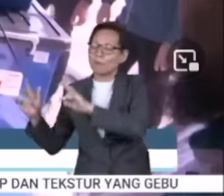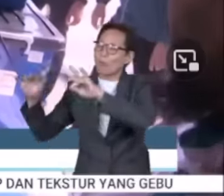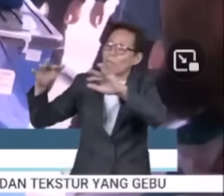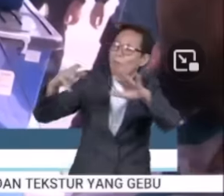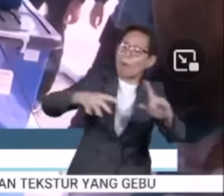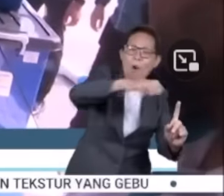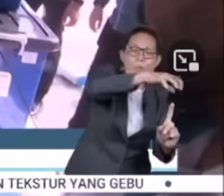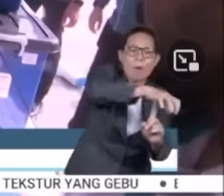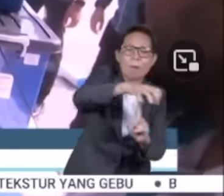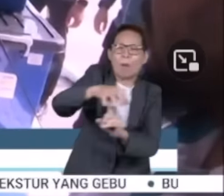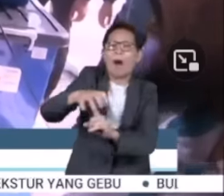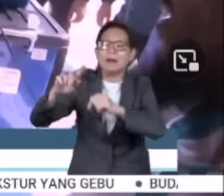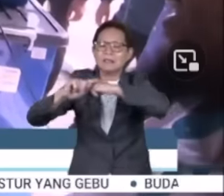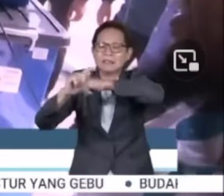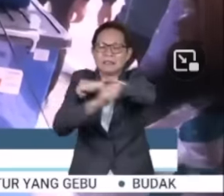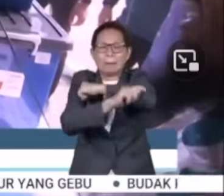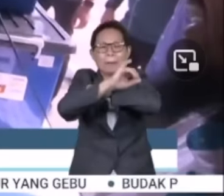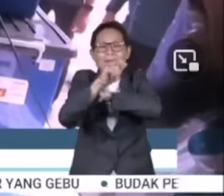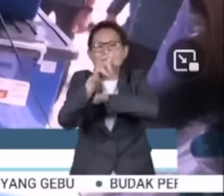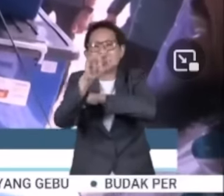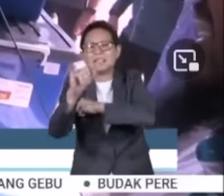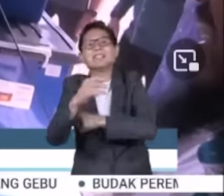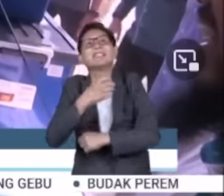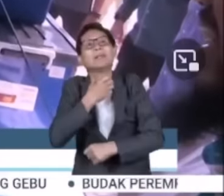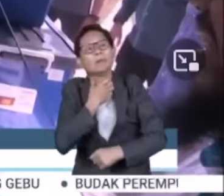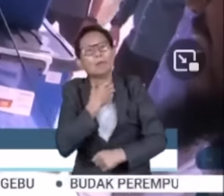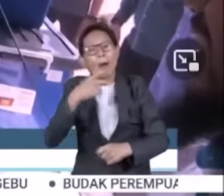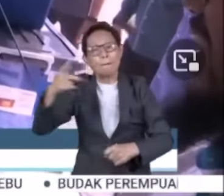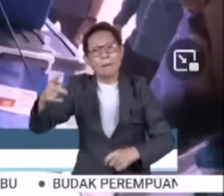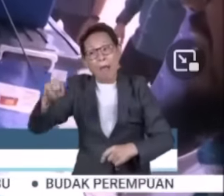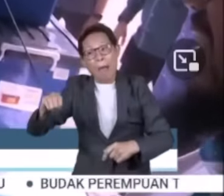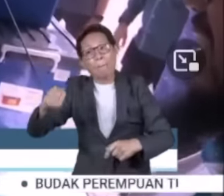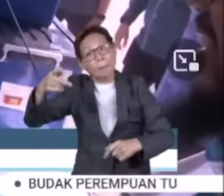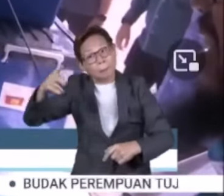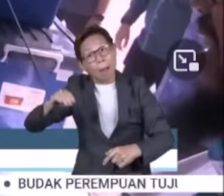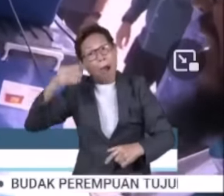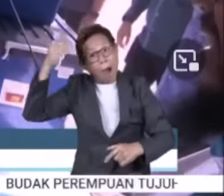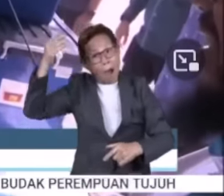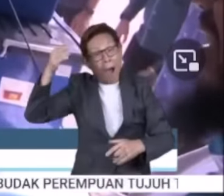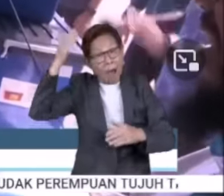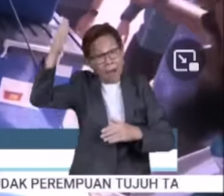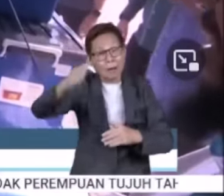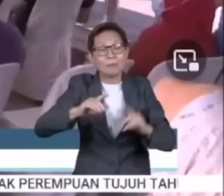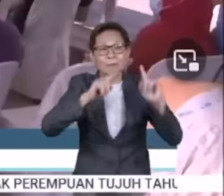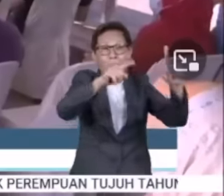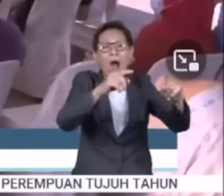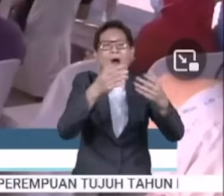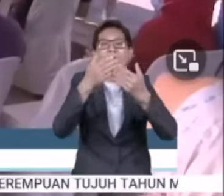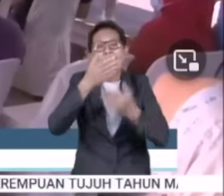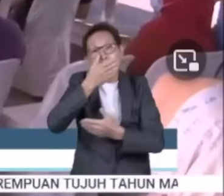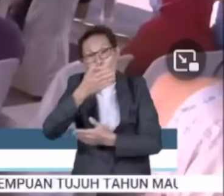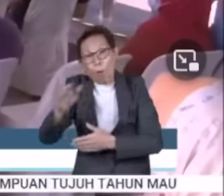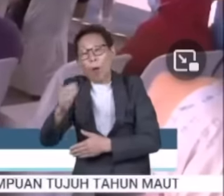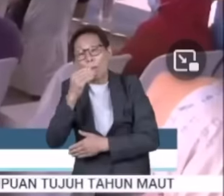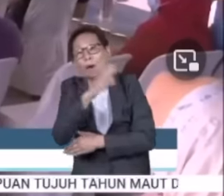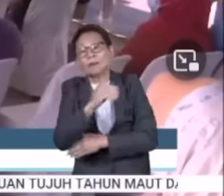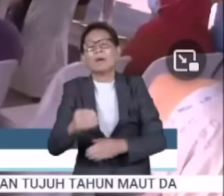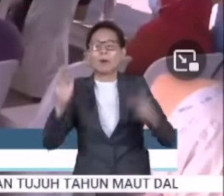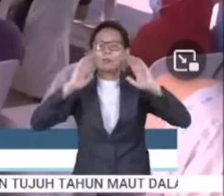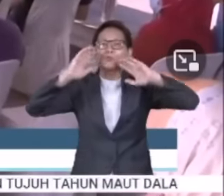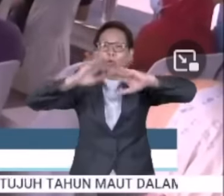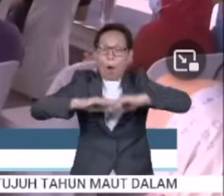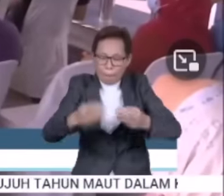Ramadan di Taman Jati, Meru Raya, Ipoh. Perdana Menteri seterusnya akan menghadiri majlis berbuka puasa dan solat maghrib di